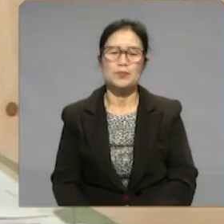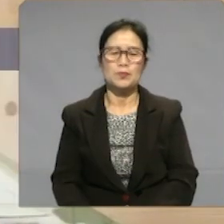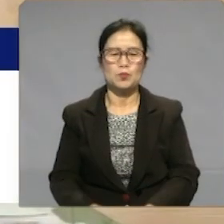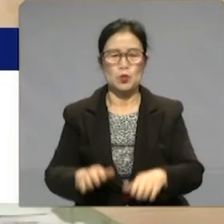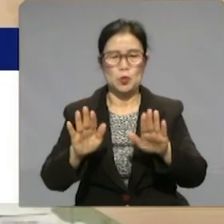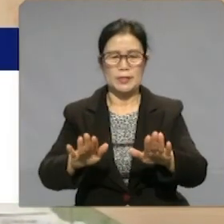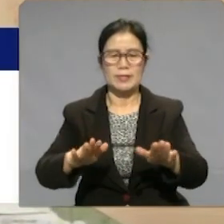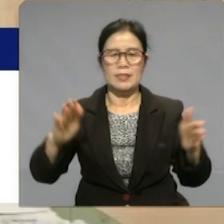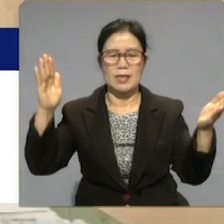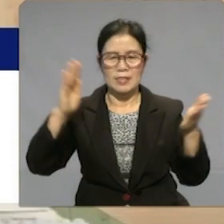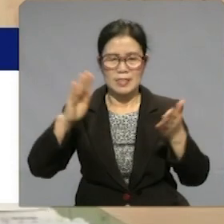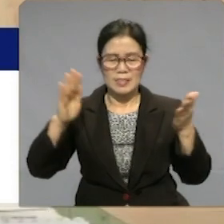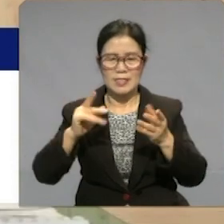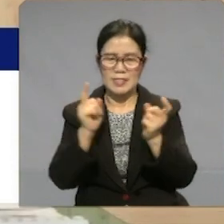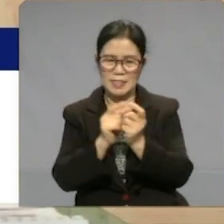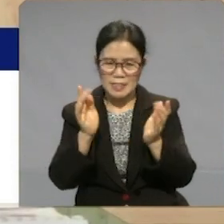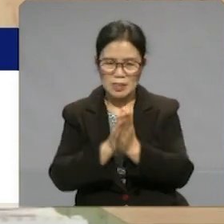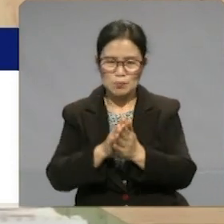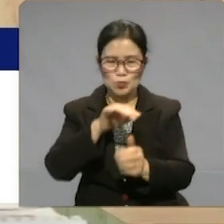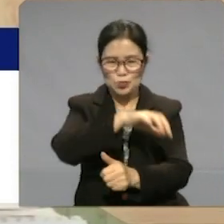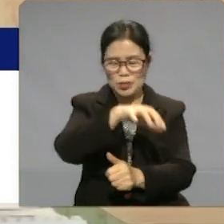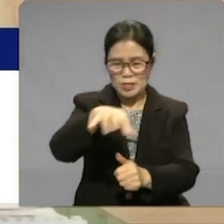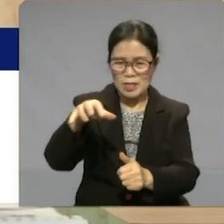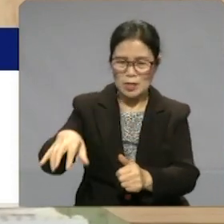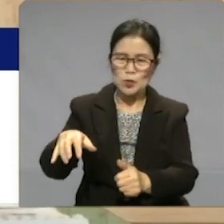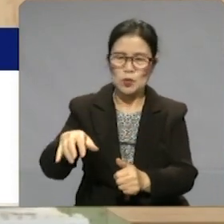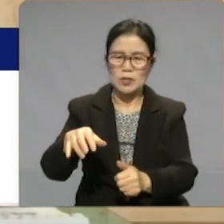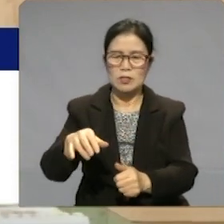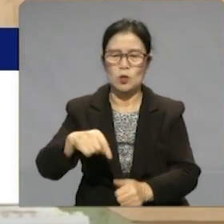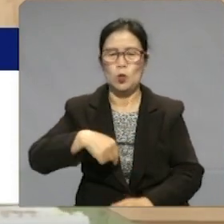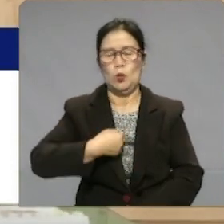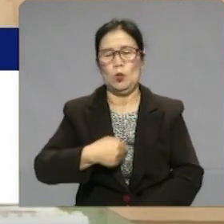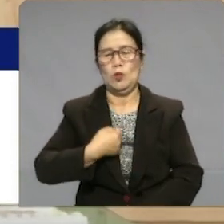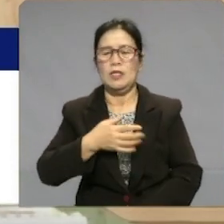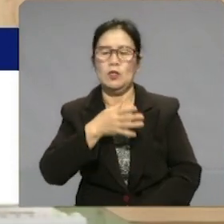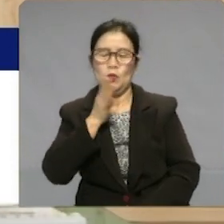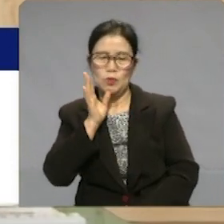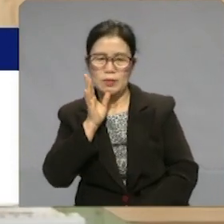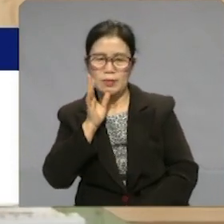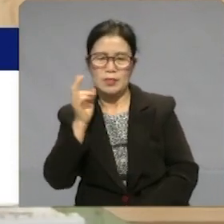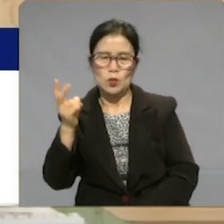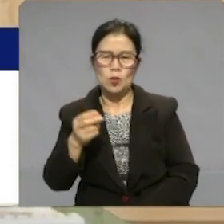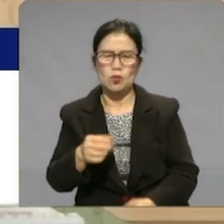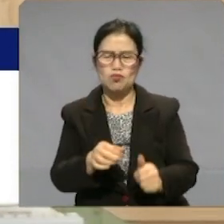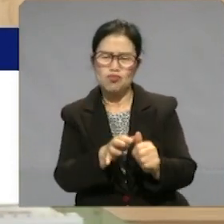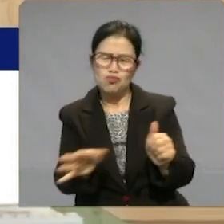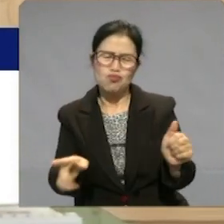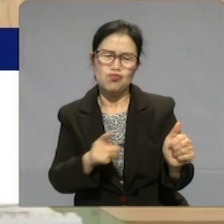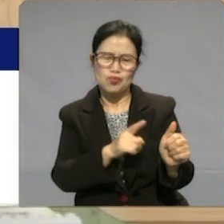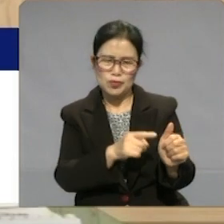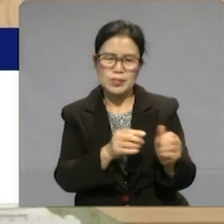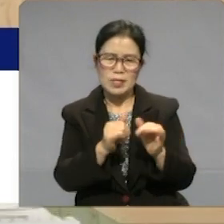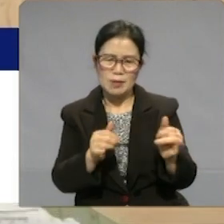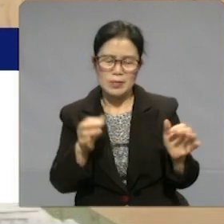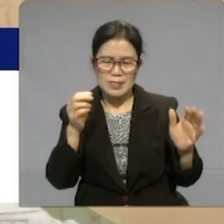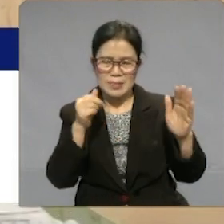오늘은 학생들이 직접 주변에 살고 계신 독거 노인 및 소외 계층 분들을